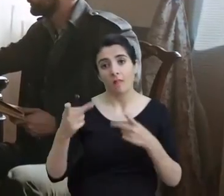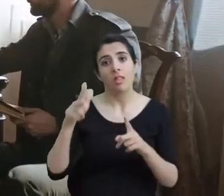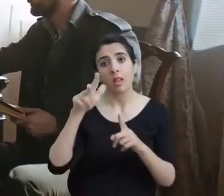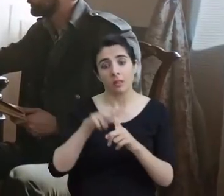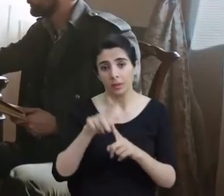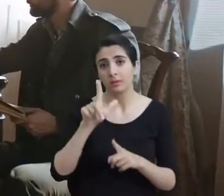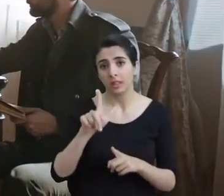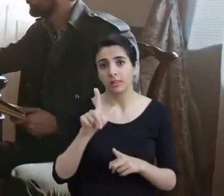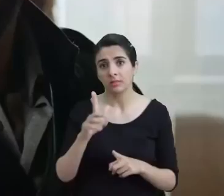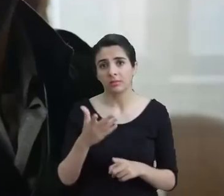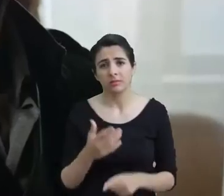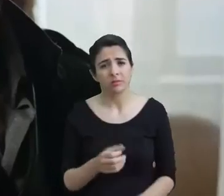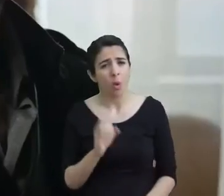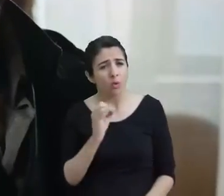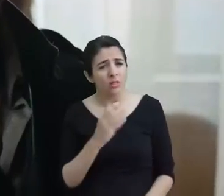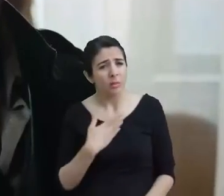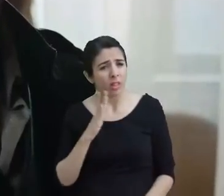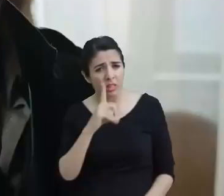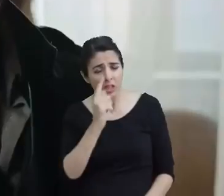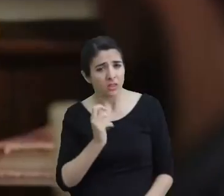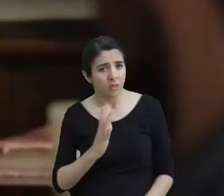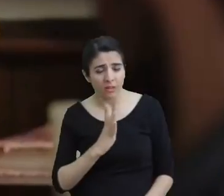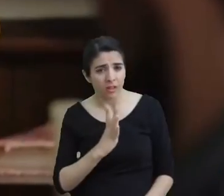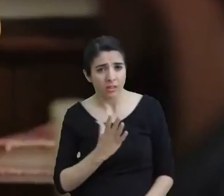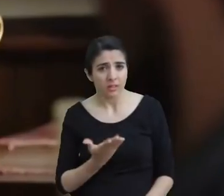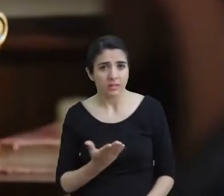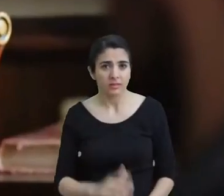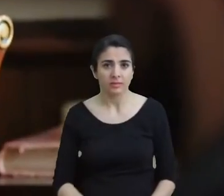Davete icabet etmek gerekir. Hocam, ne işimiz var bizim orada?